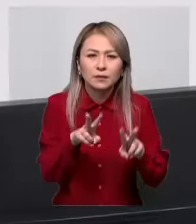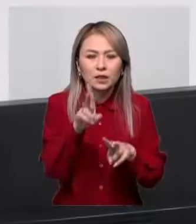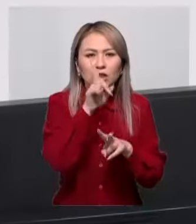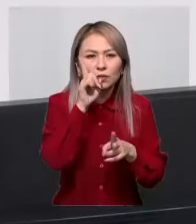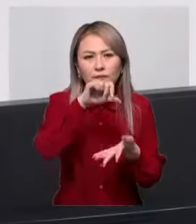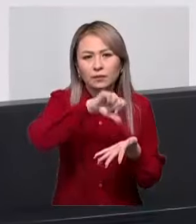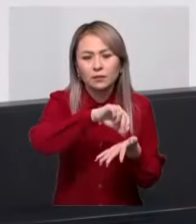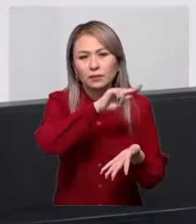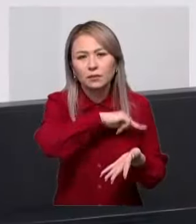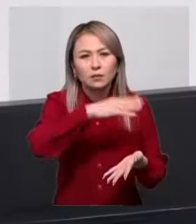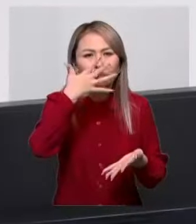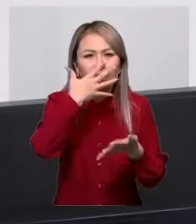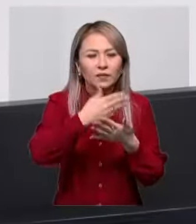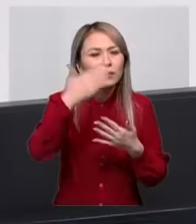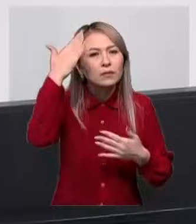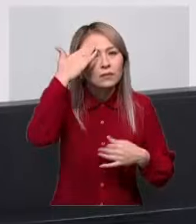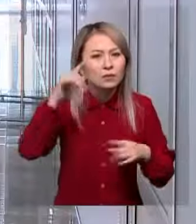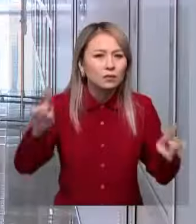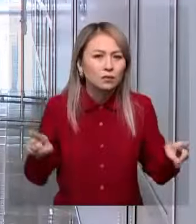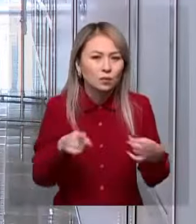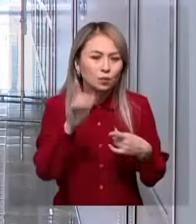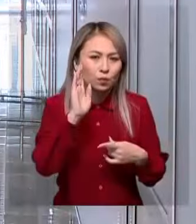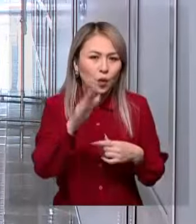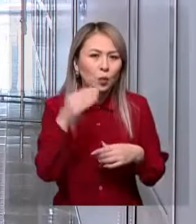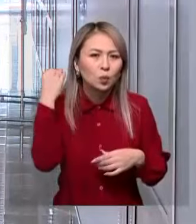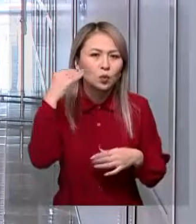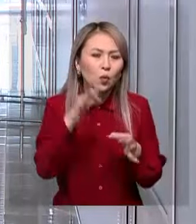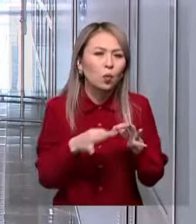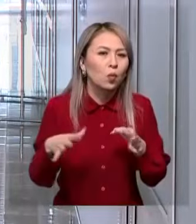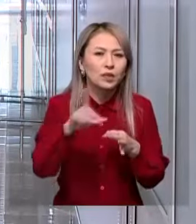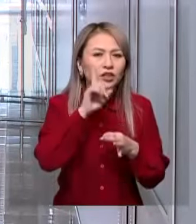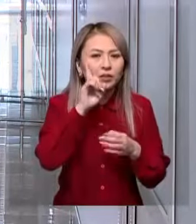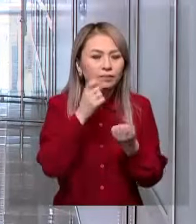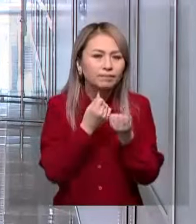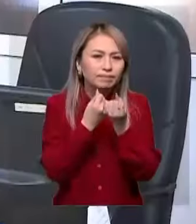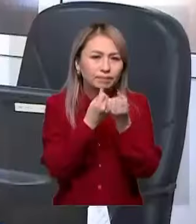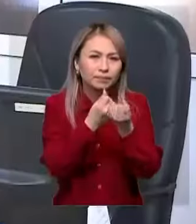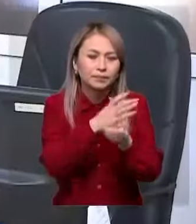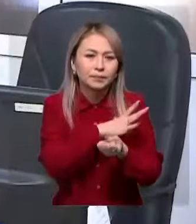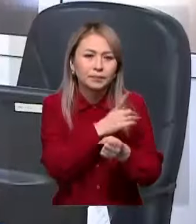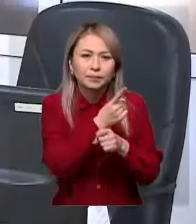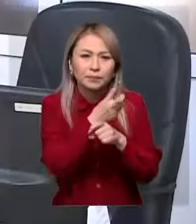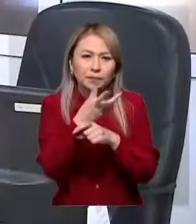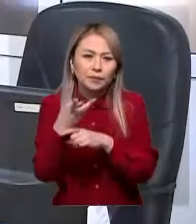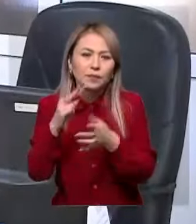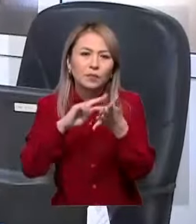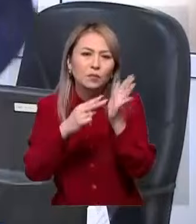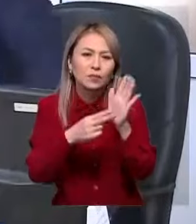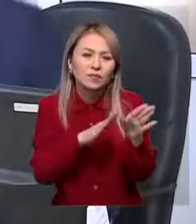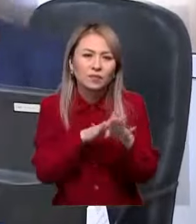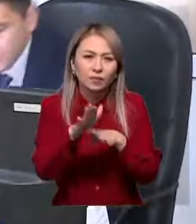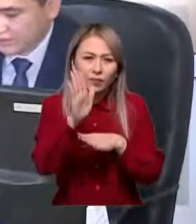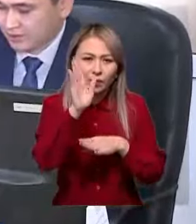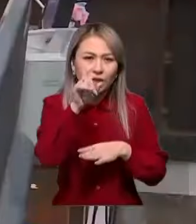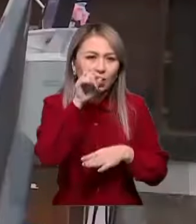жастардың қызметте өз қабілетімен өсуіне жол ашады. Жалпы Түркістан облысында жастарды қолдау бағытында бірнеше жоба іске асырылды.